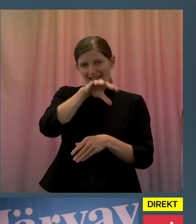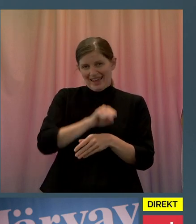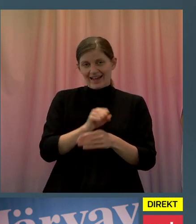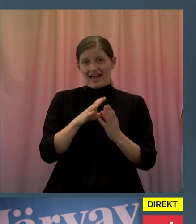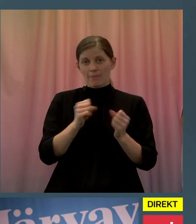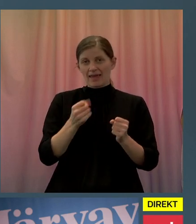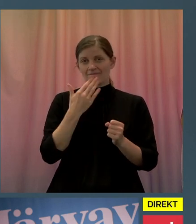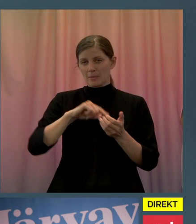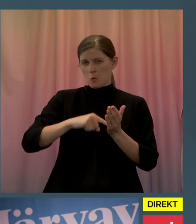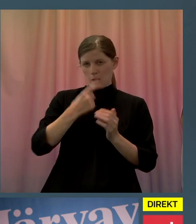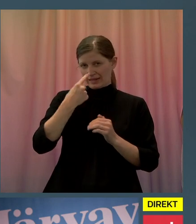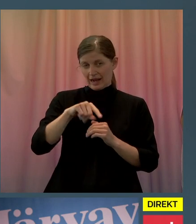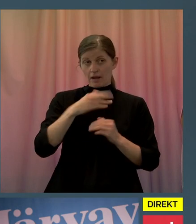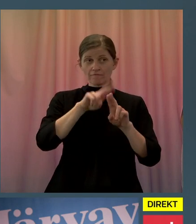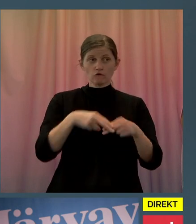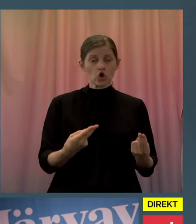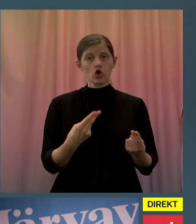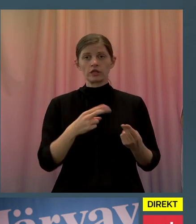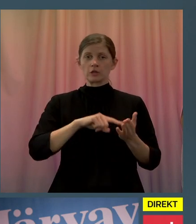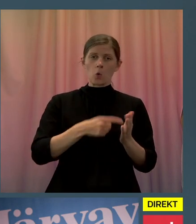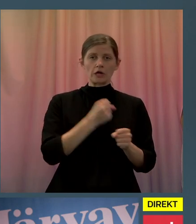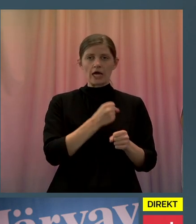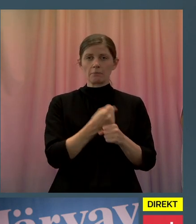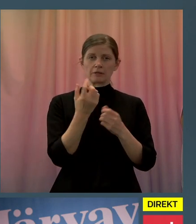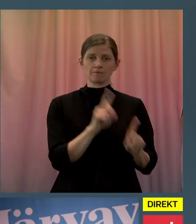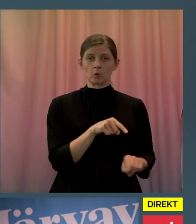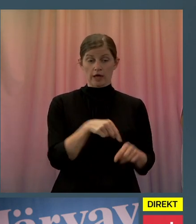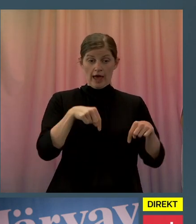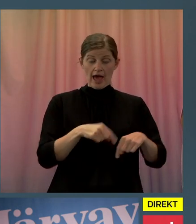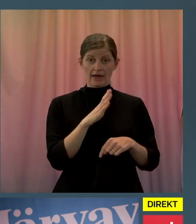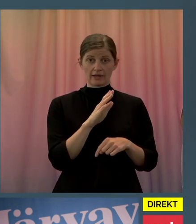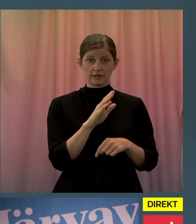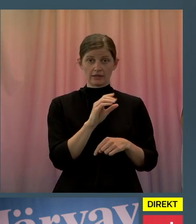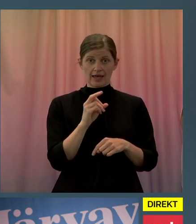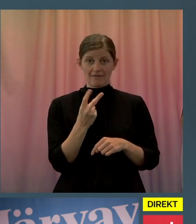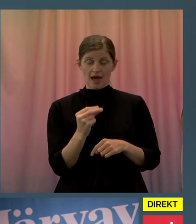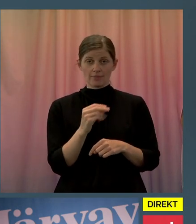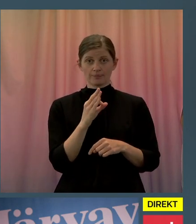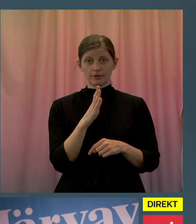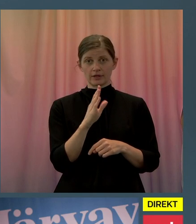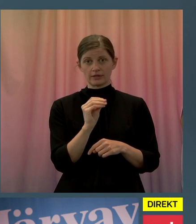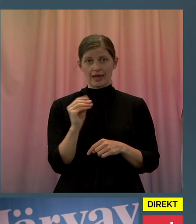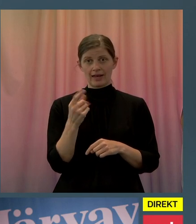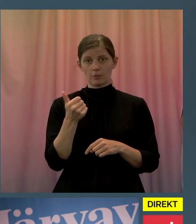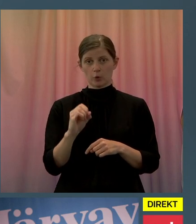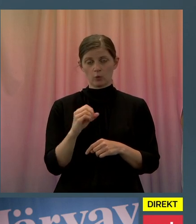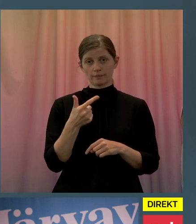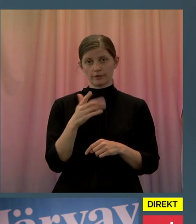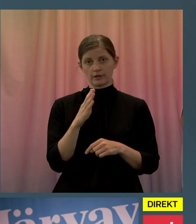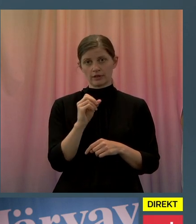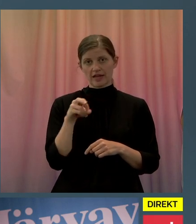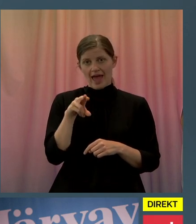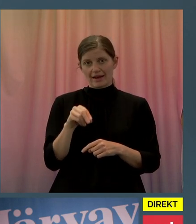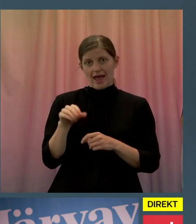drabbas värst är hederliga, hårt arbetande människor här i Järva, i Hjällbo, i Kärna Ängar och i andra